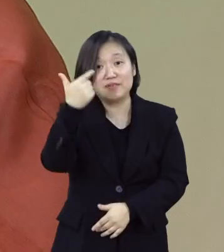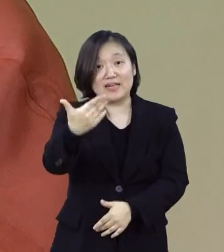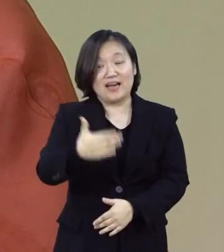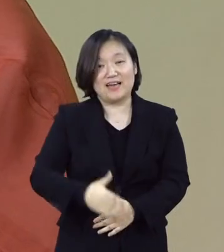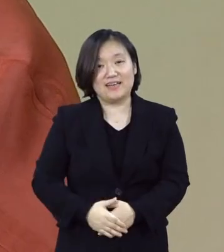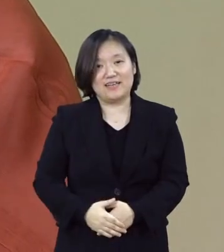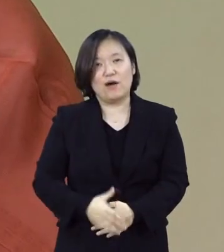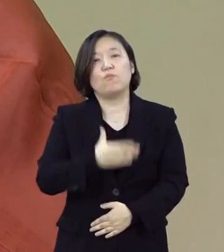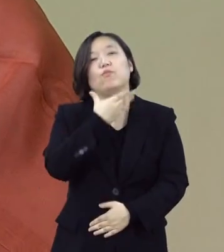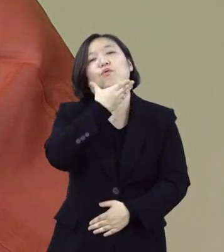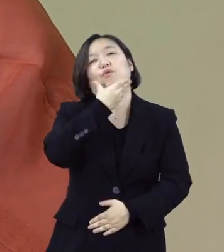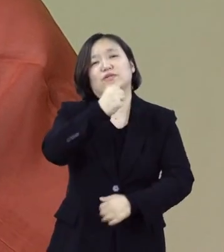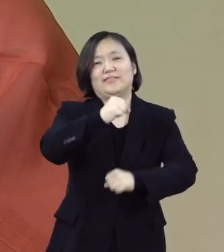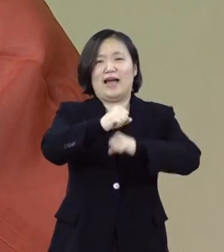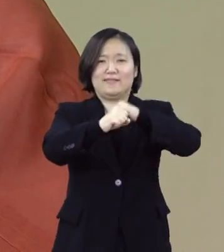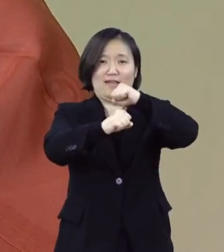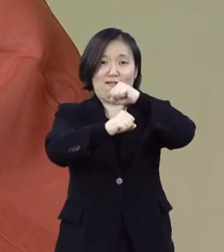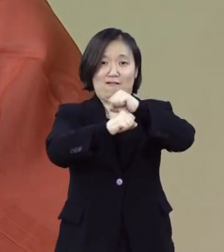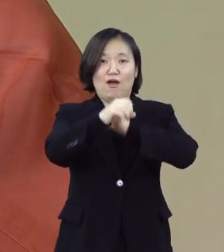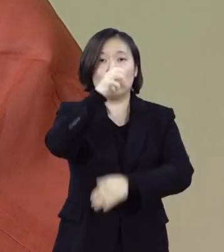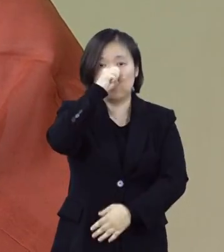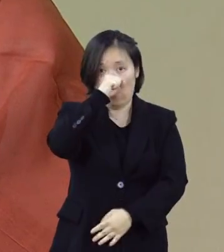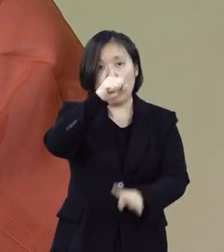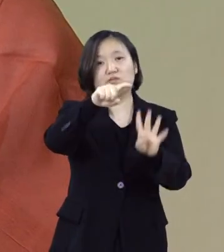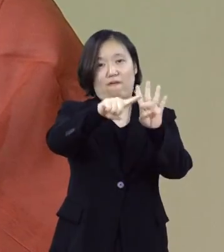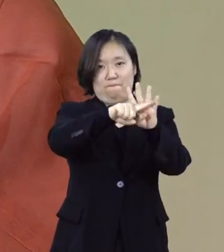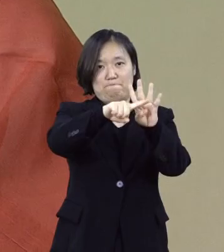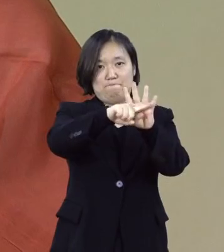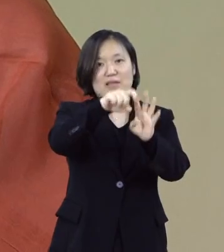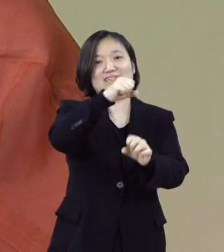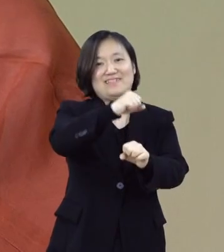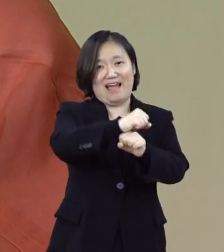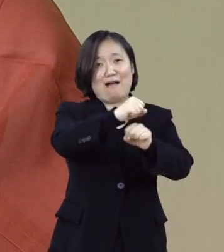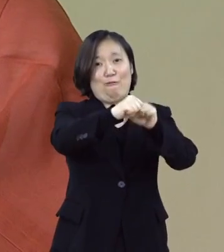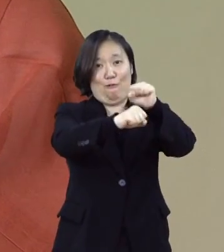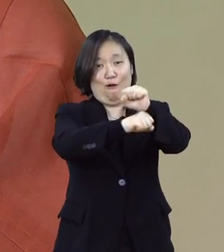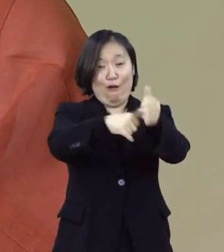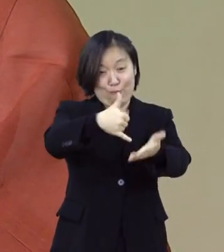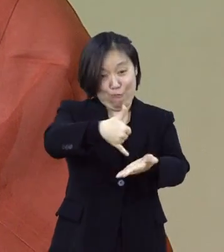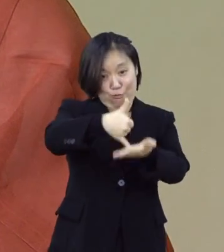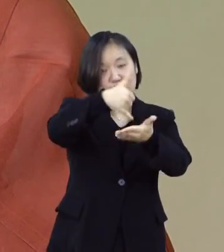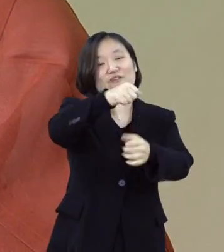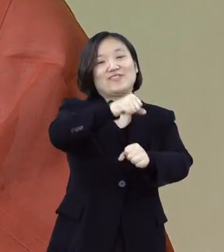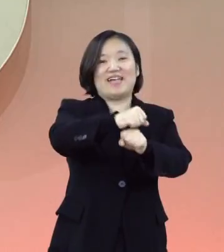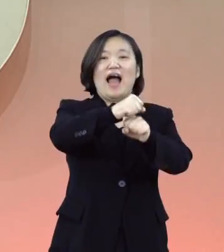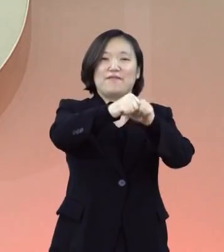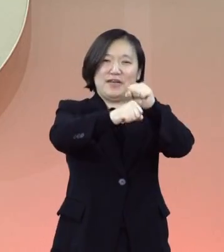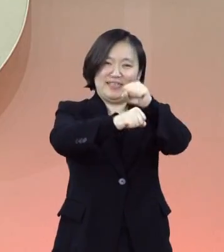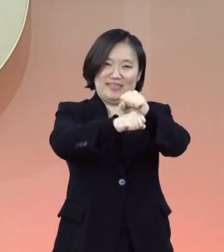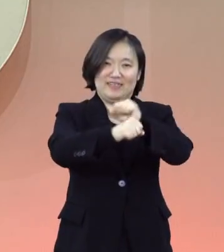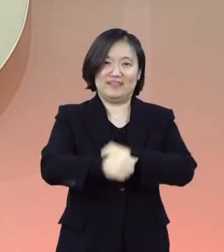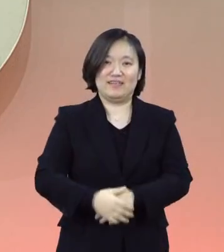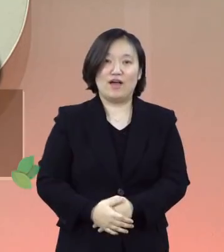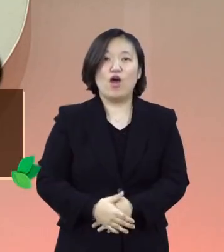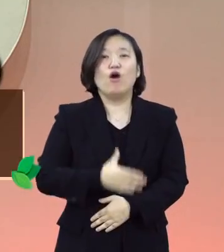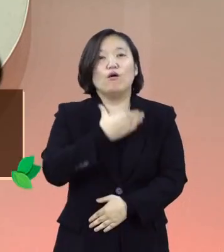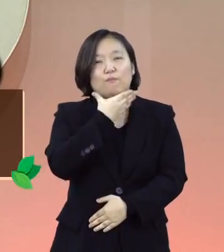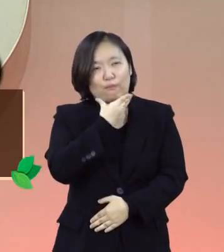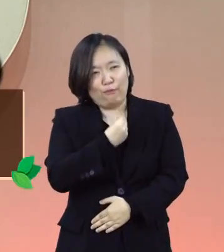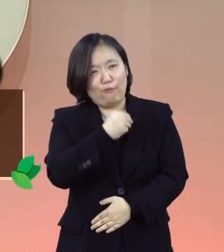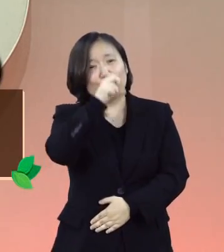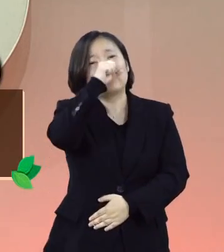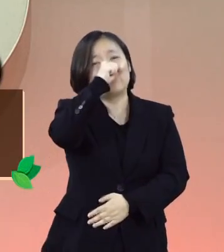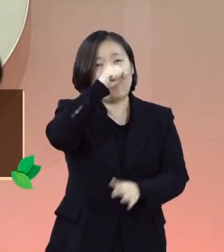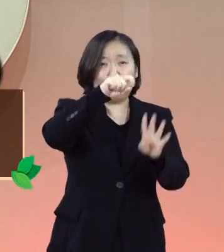싶습니까? 복을 지으십시오. 선업을 지으십시오. 공덕을 쌓으십시오. 복과